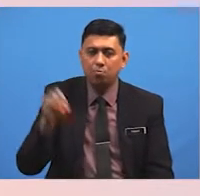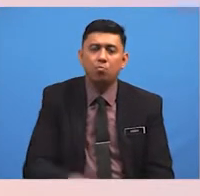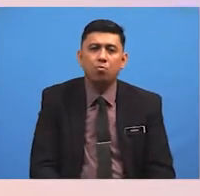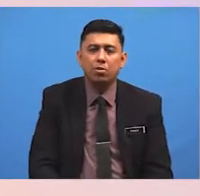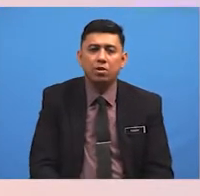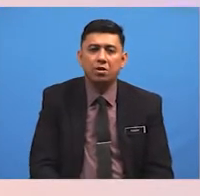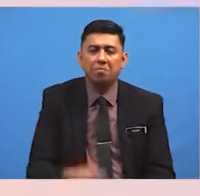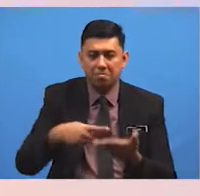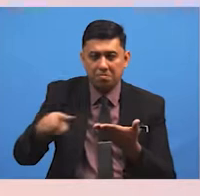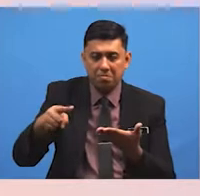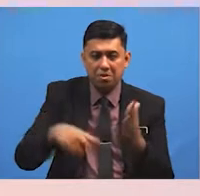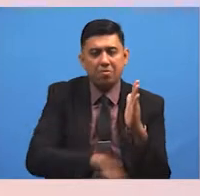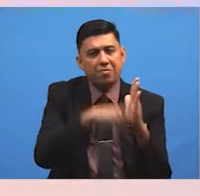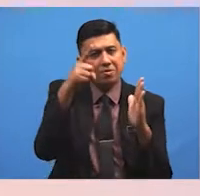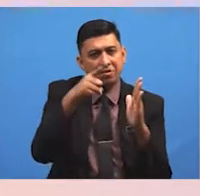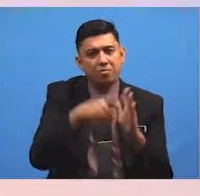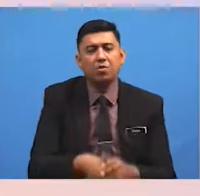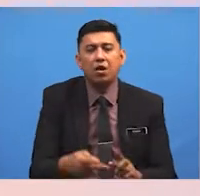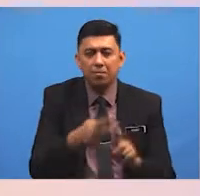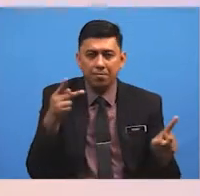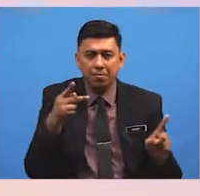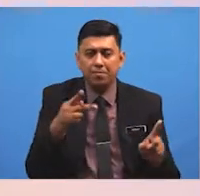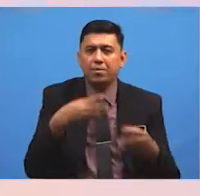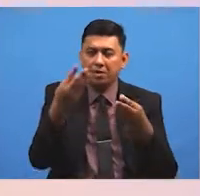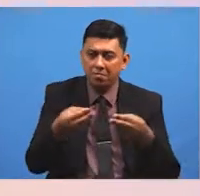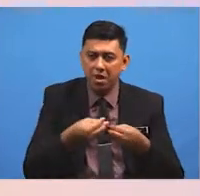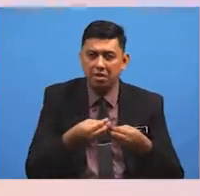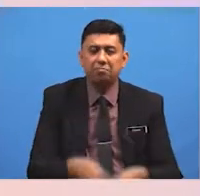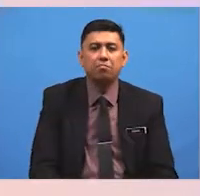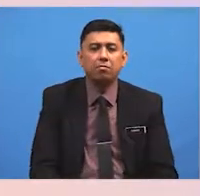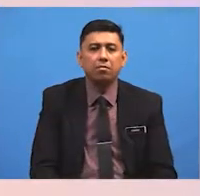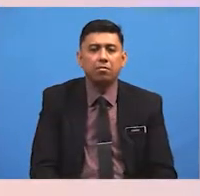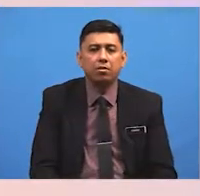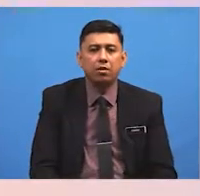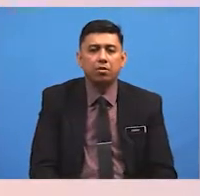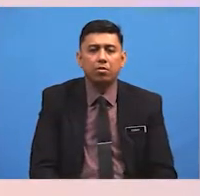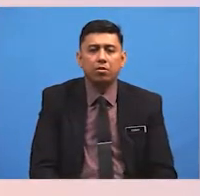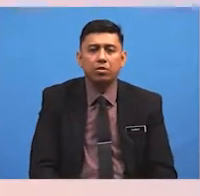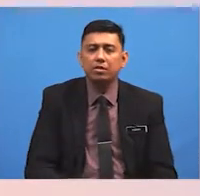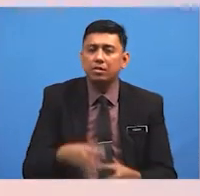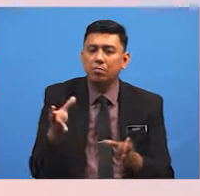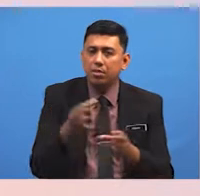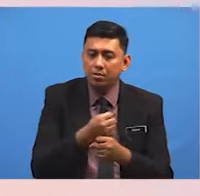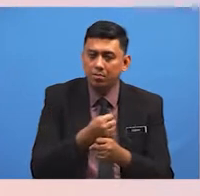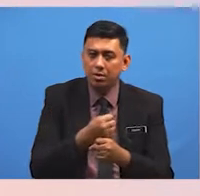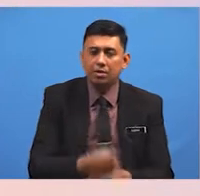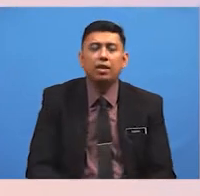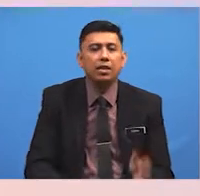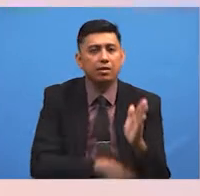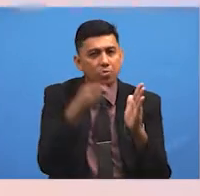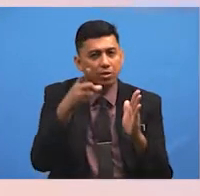lm1670 pembayaran melebihi daripada jumlah penerimaan butik hamiza memperoleh